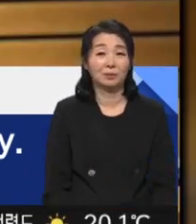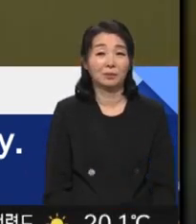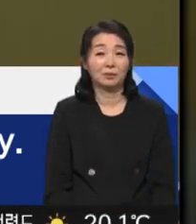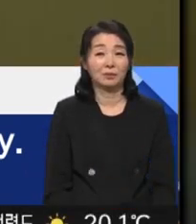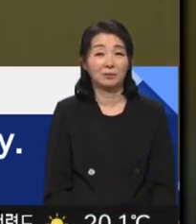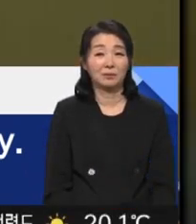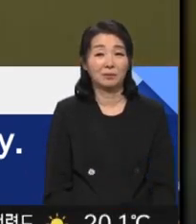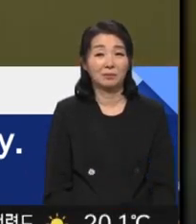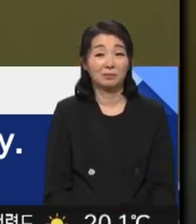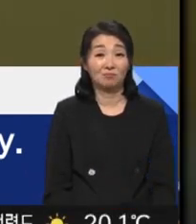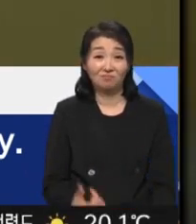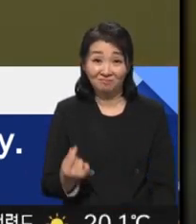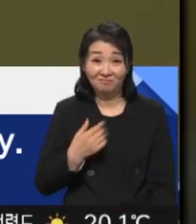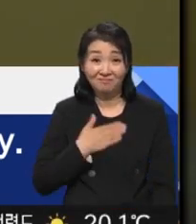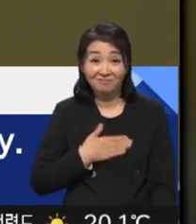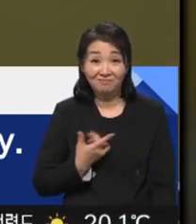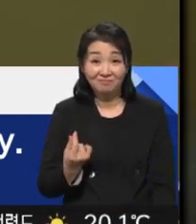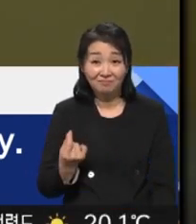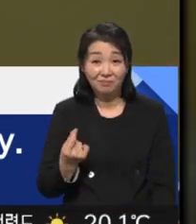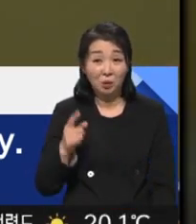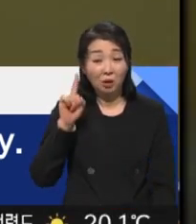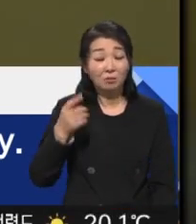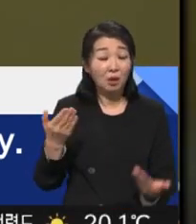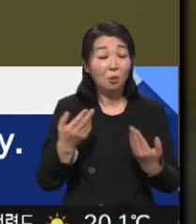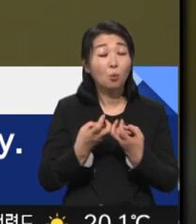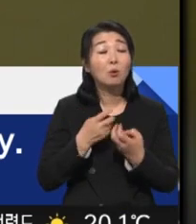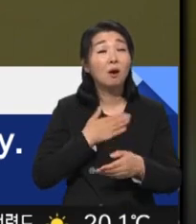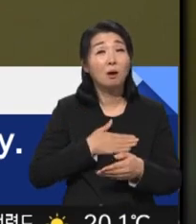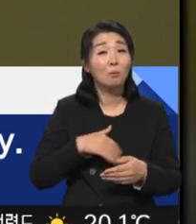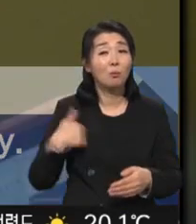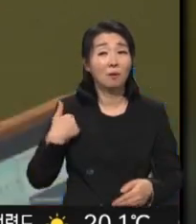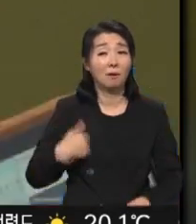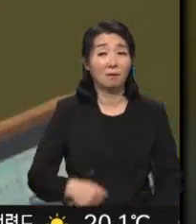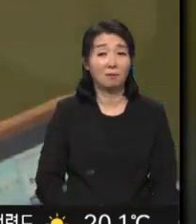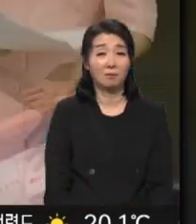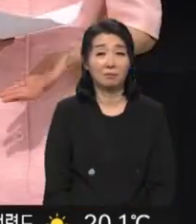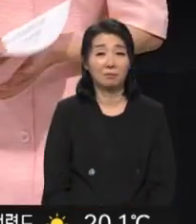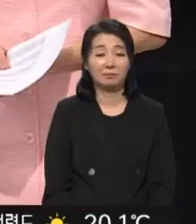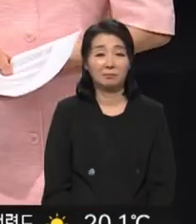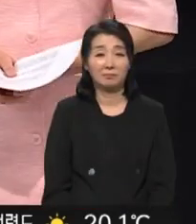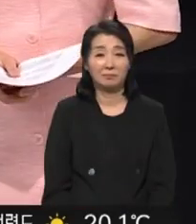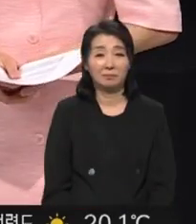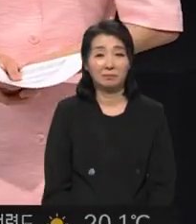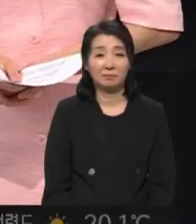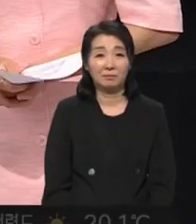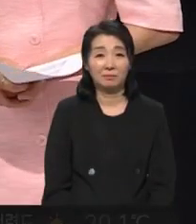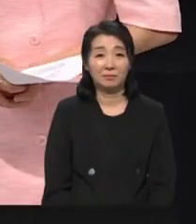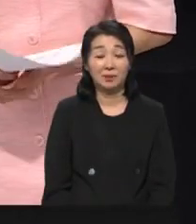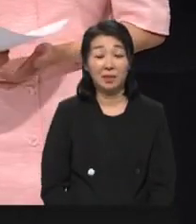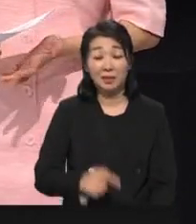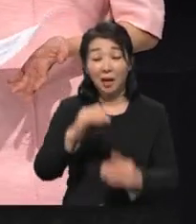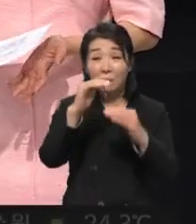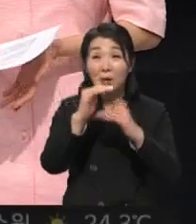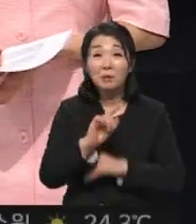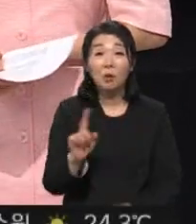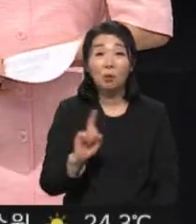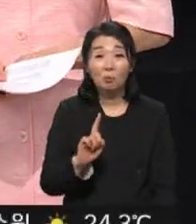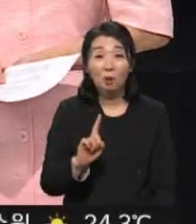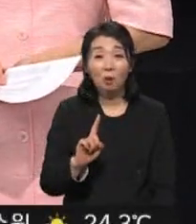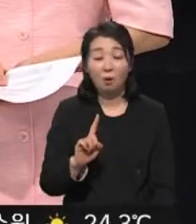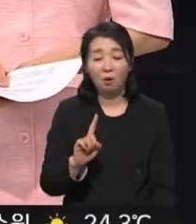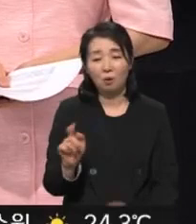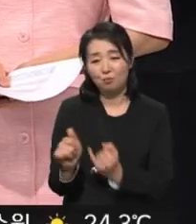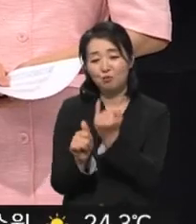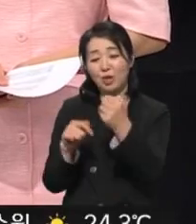is mystery. 예, 내일의 일을 어떻게 몰라요. 알겠어요? 다음 소식 해시태그는 영부인